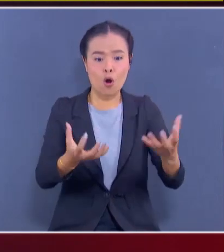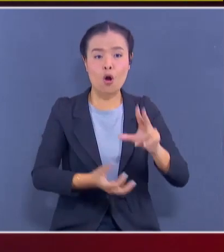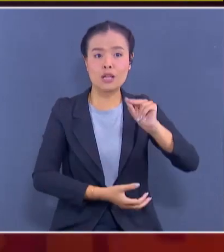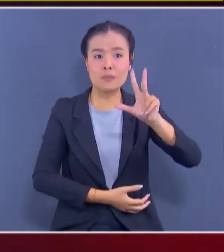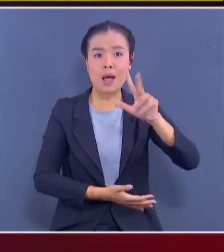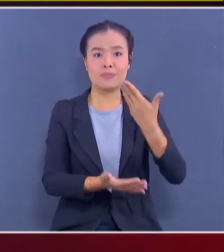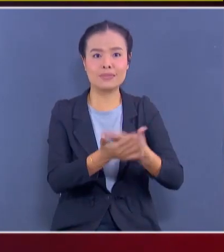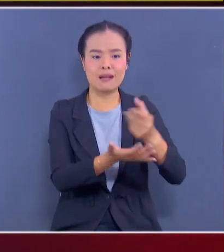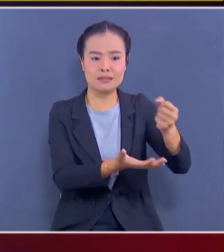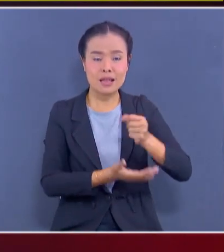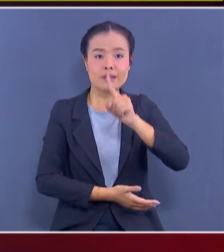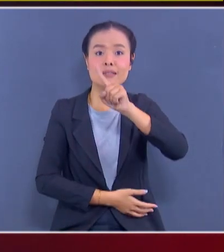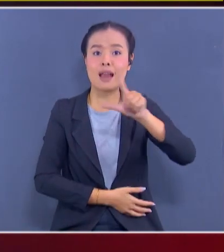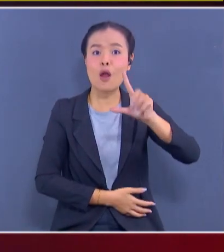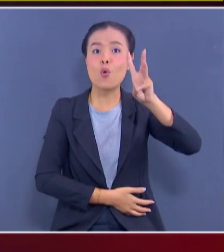งเงินรวม